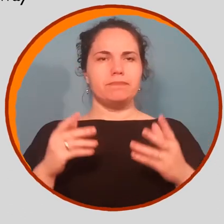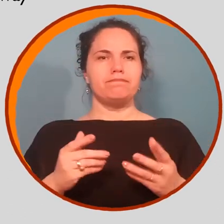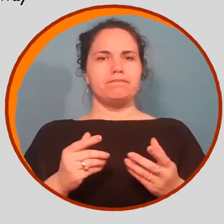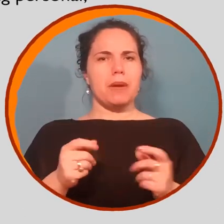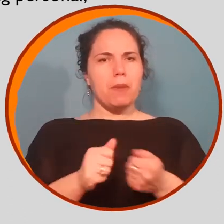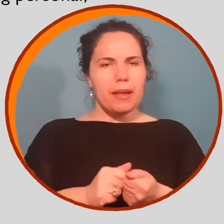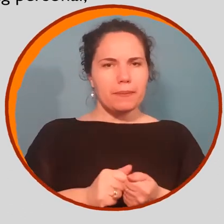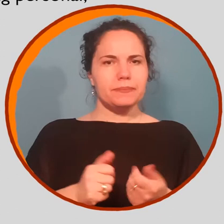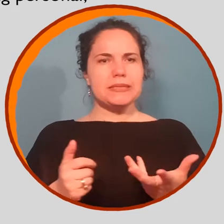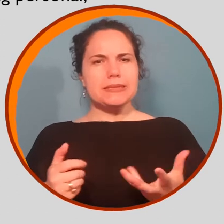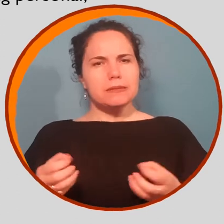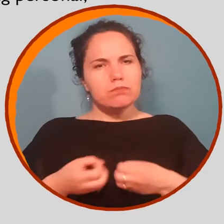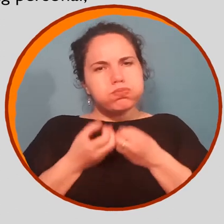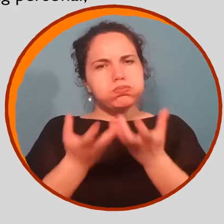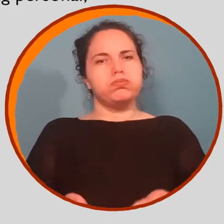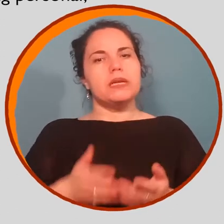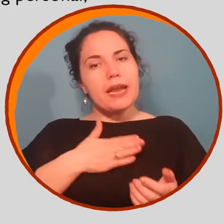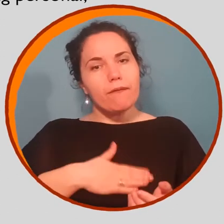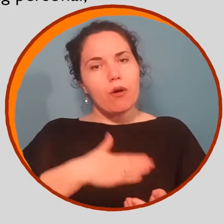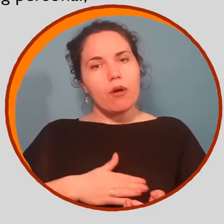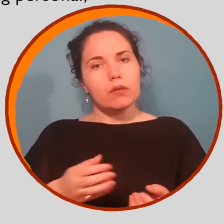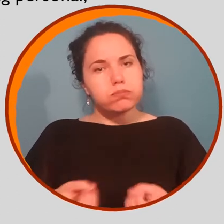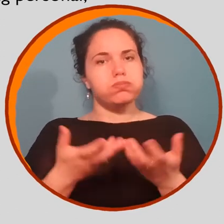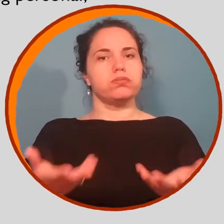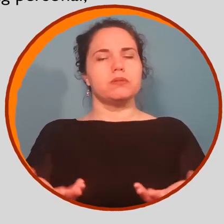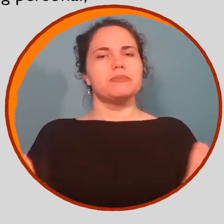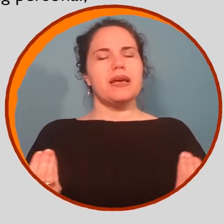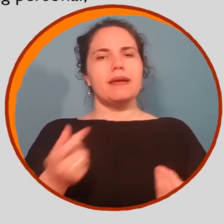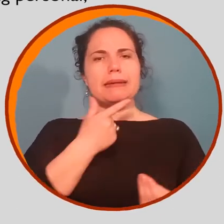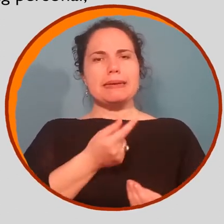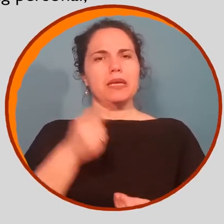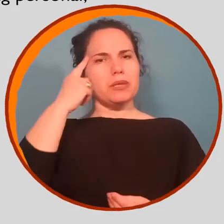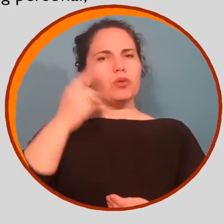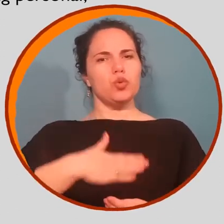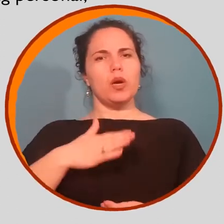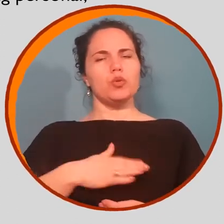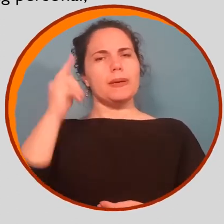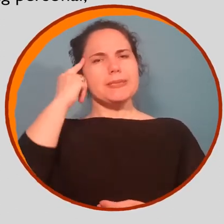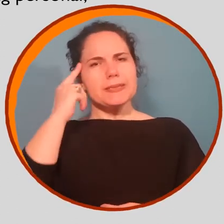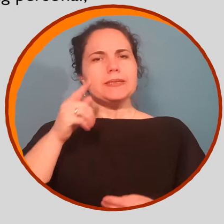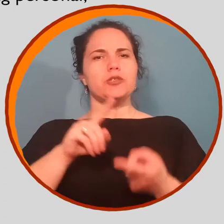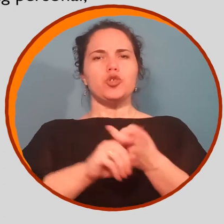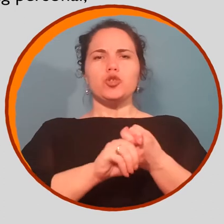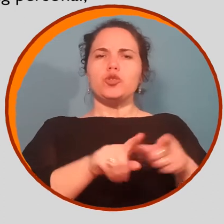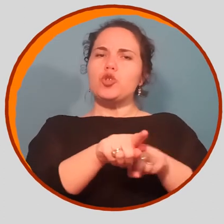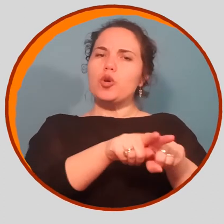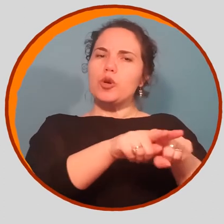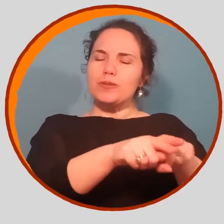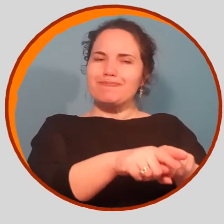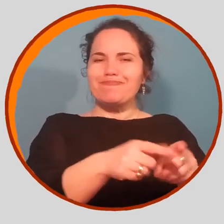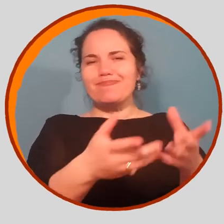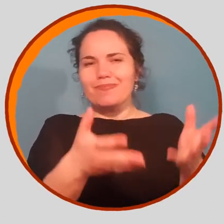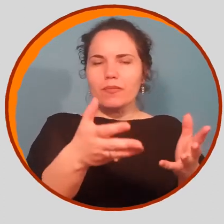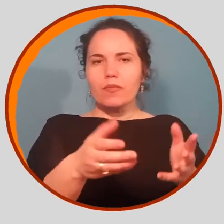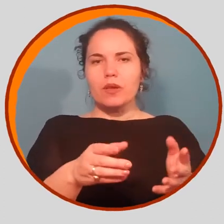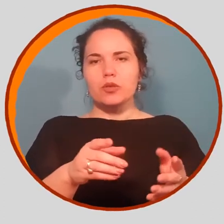për të kërkuar komunikim me prindrit. Ajo që unë do kërkoja nga prindrit është që këtë situatë mos ta marrin personale. Adoleshenti